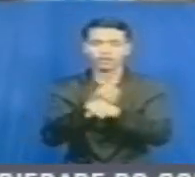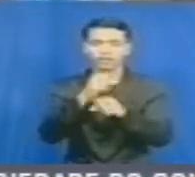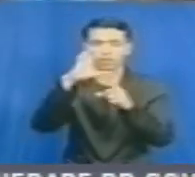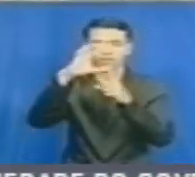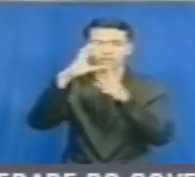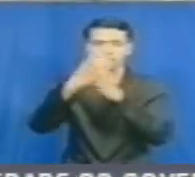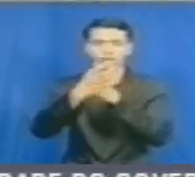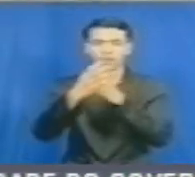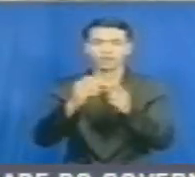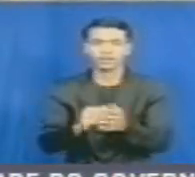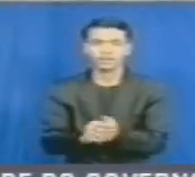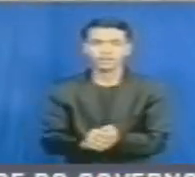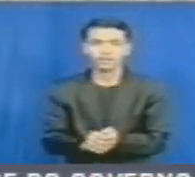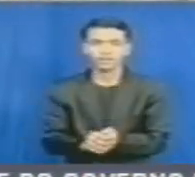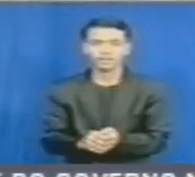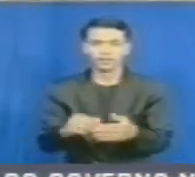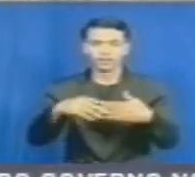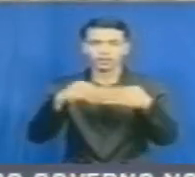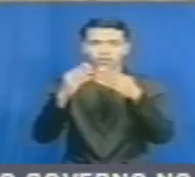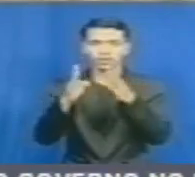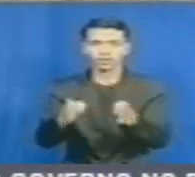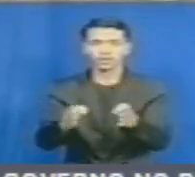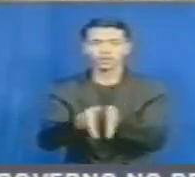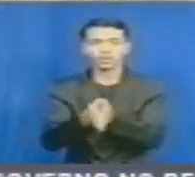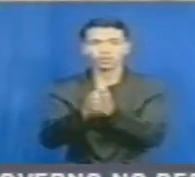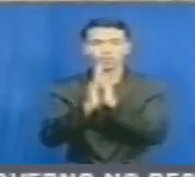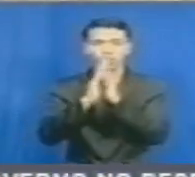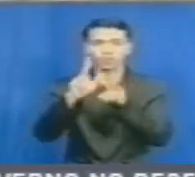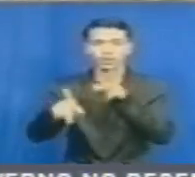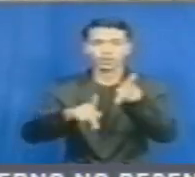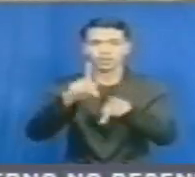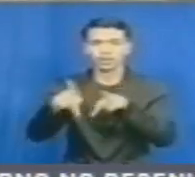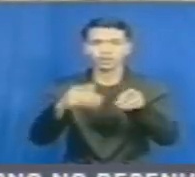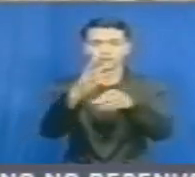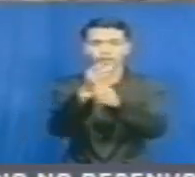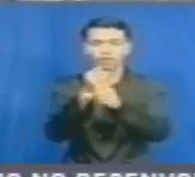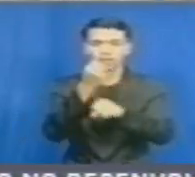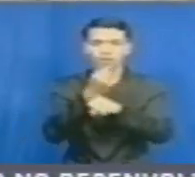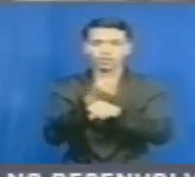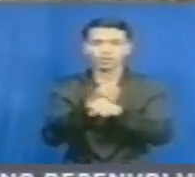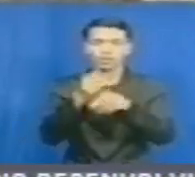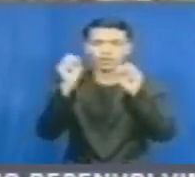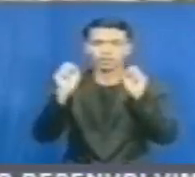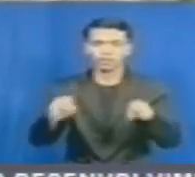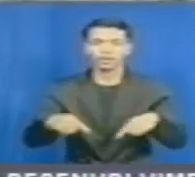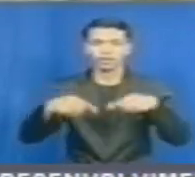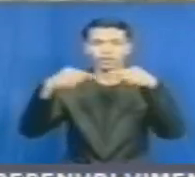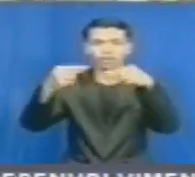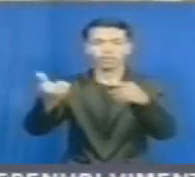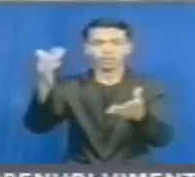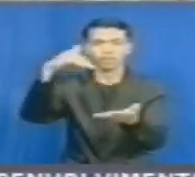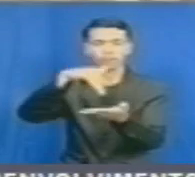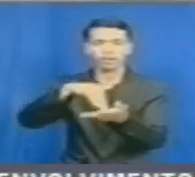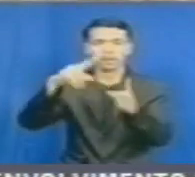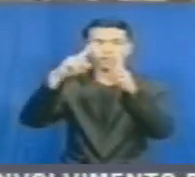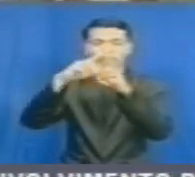lulik. Autor dari lokal ni mus alir taba ema ni bekos fatuk lulik ni atu voluntari mente. Intriga hika sebab